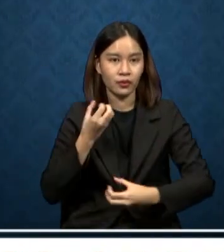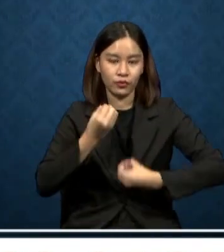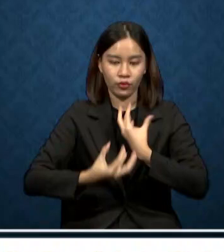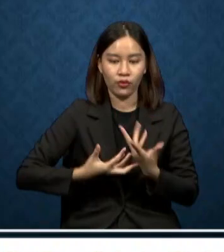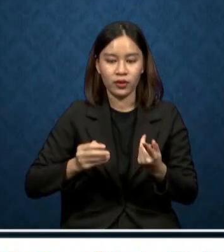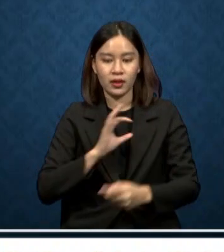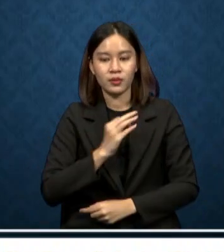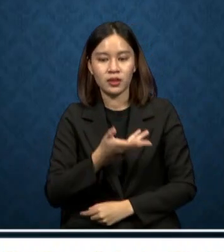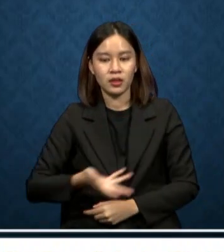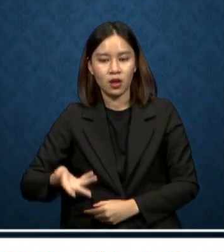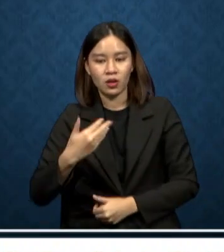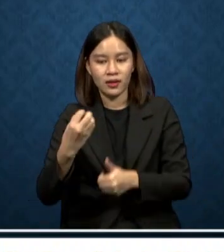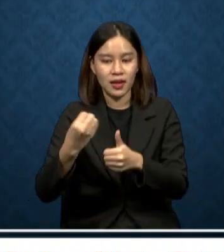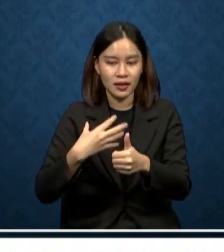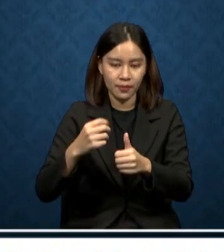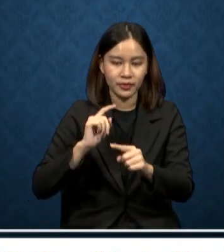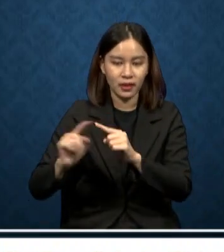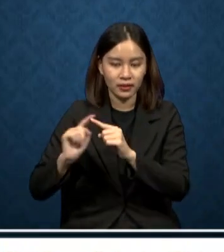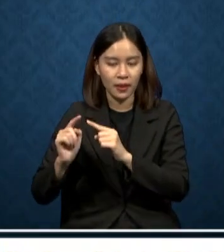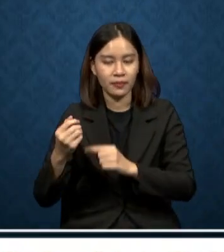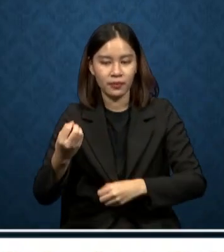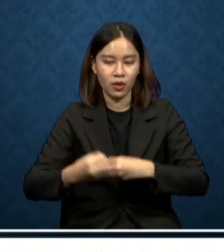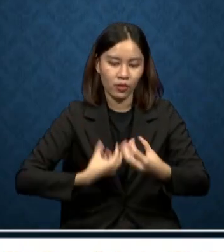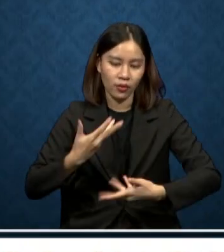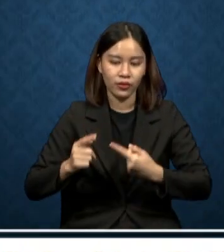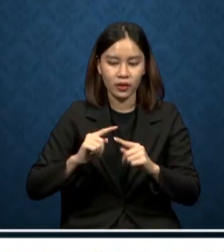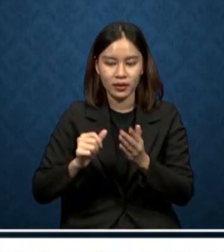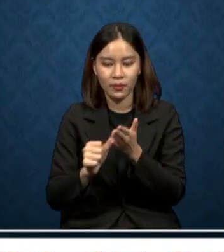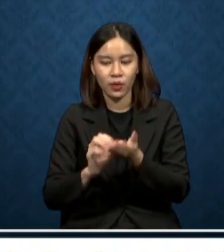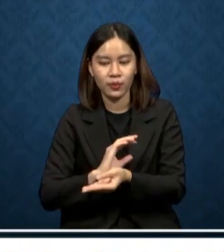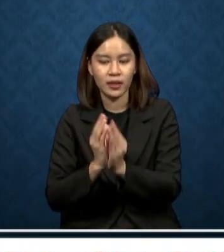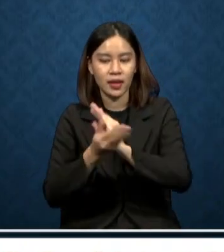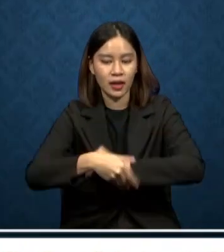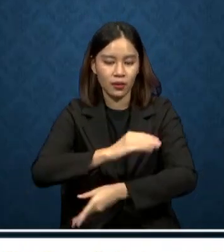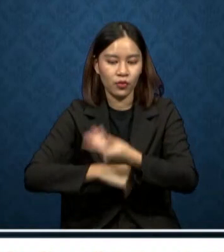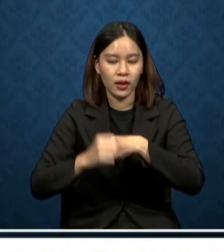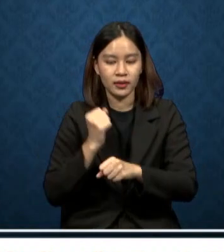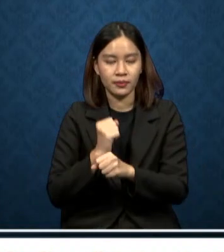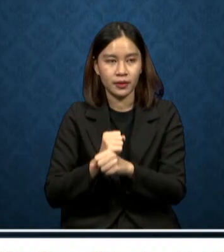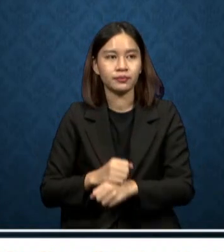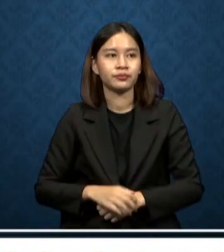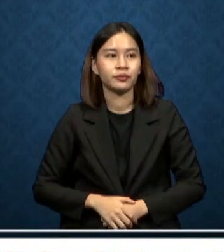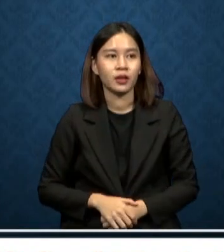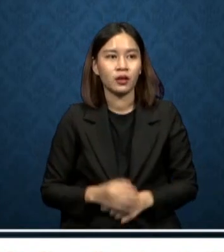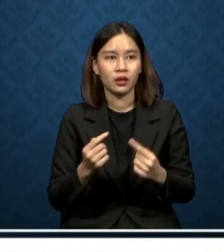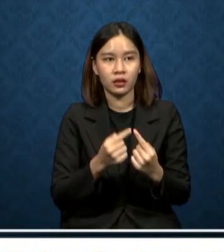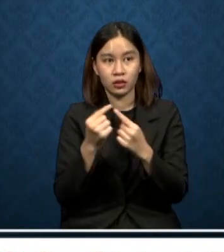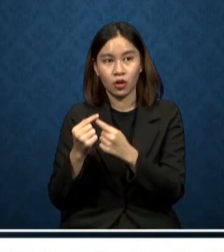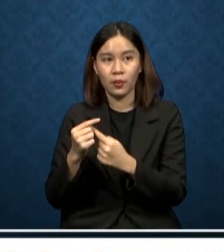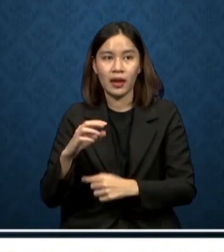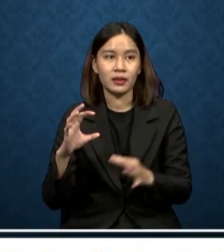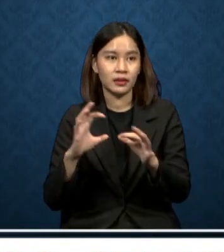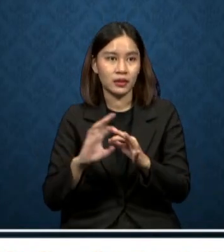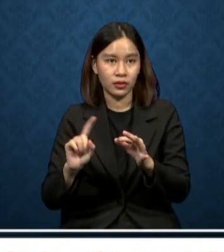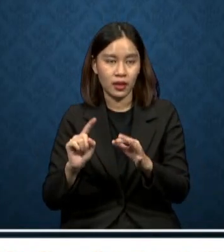ท่สมาชิกวามีอะไร จะให้คอทเห็ในการนำไปปฤร responder.ต่มาก็เป็นเรื่งępี่เกีวข้องกั